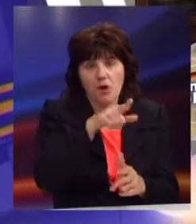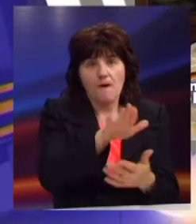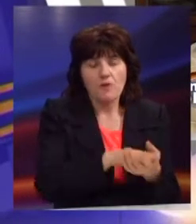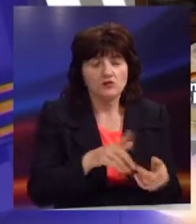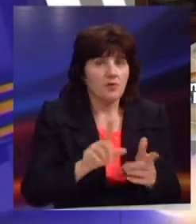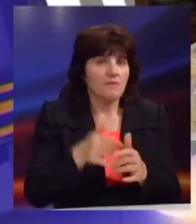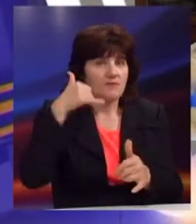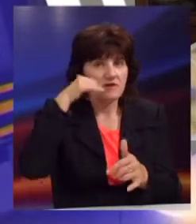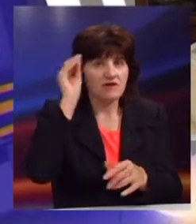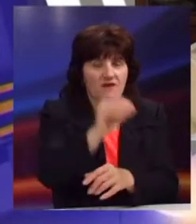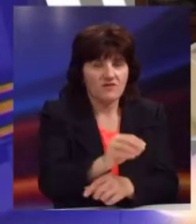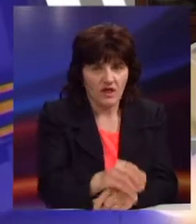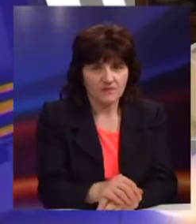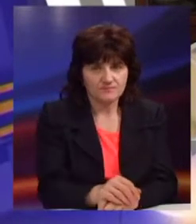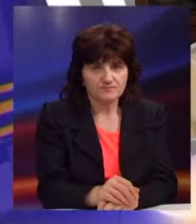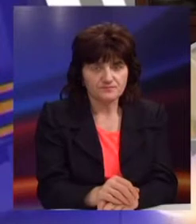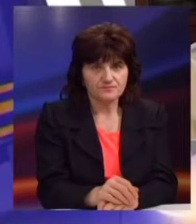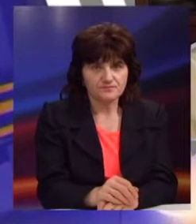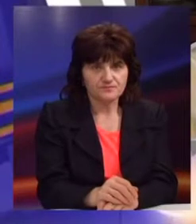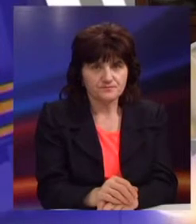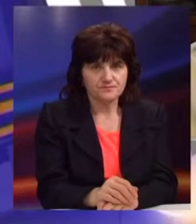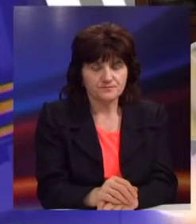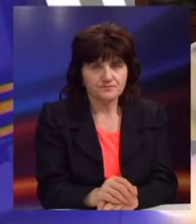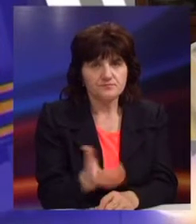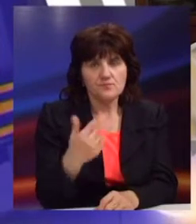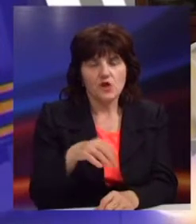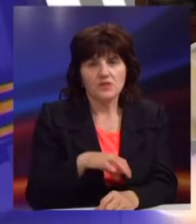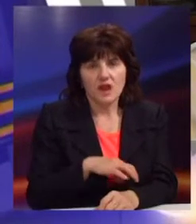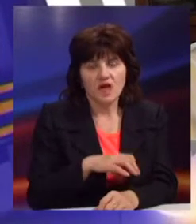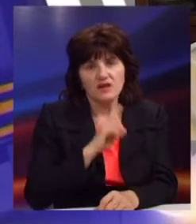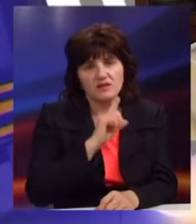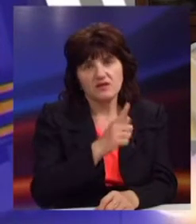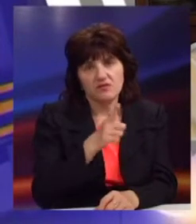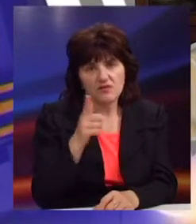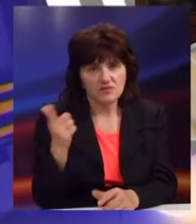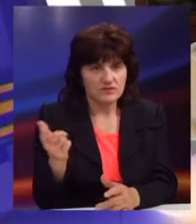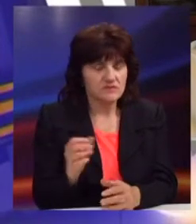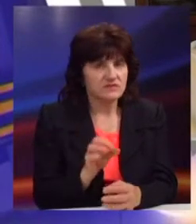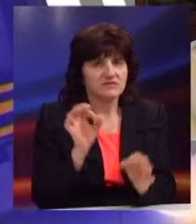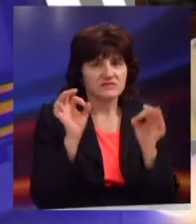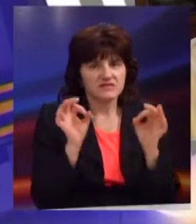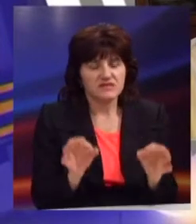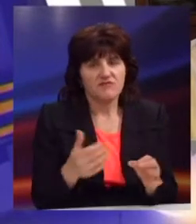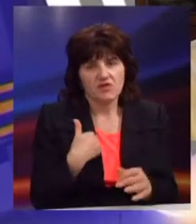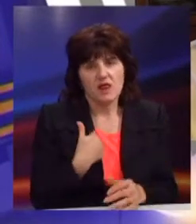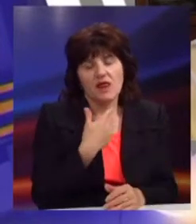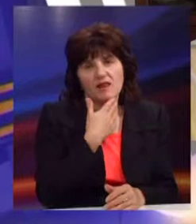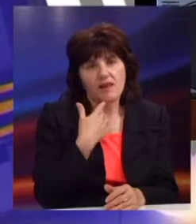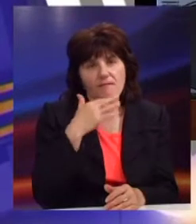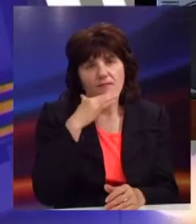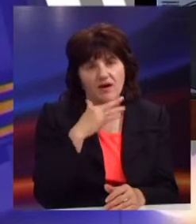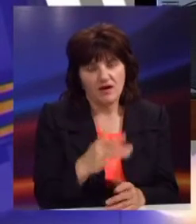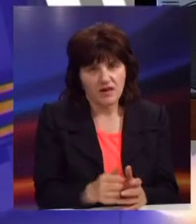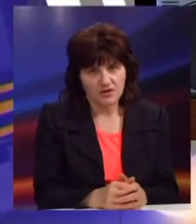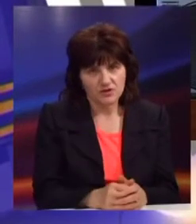što ste vi počeli, ja sam se prva i javila. I od nagrada pa nadalje, znači stvarno nemam